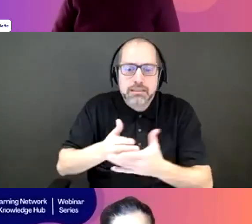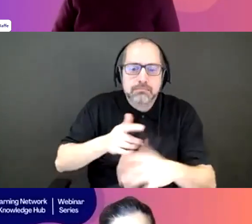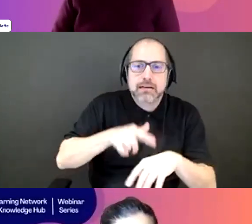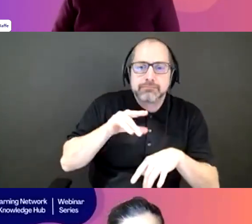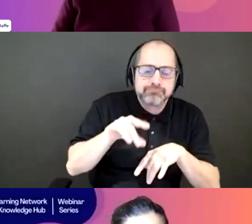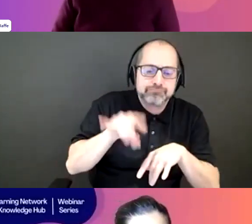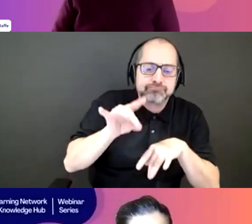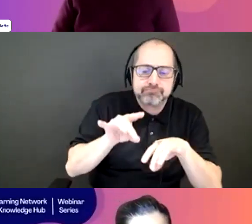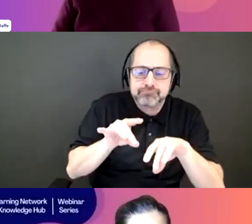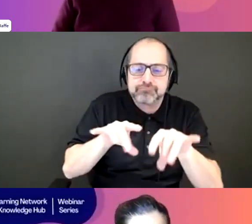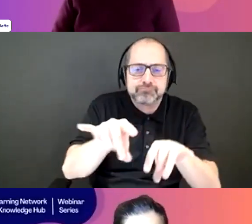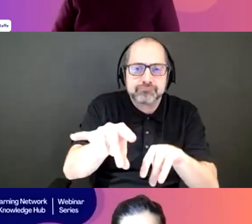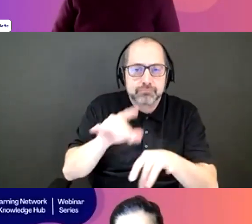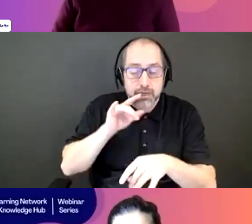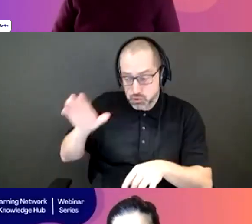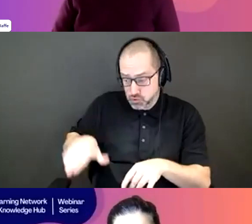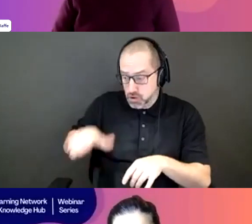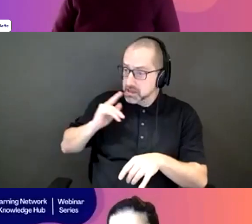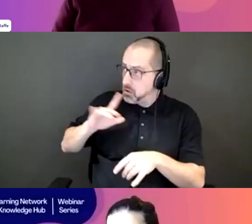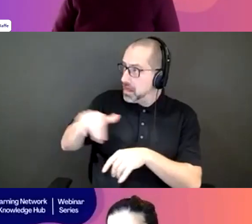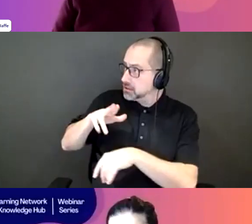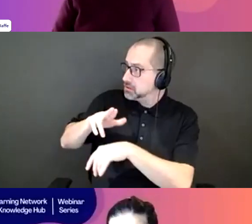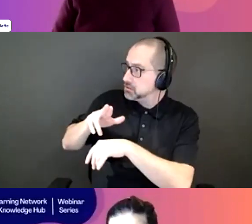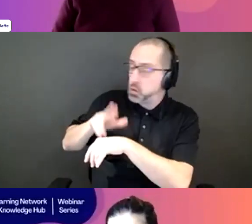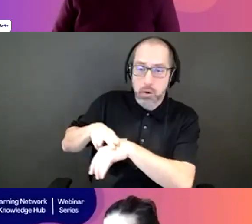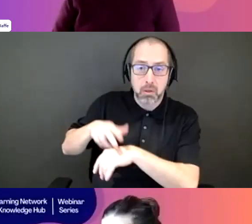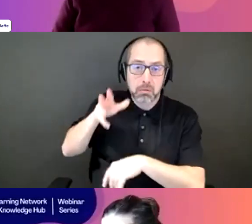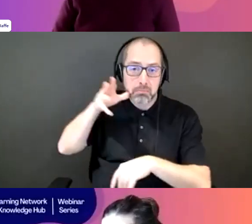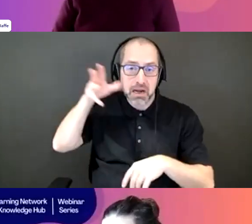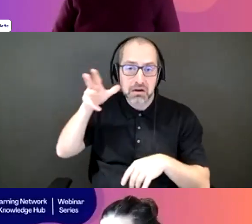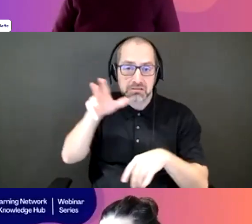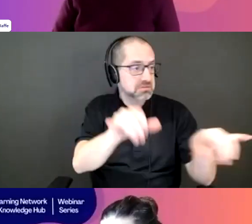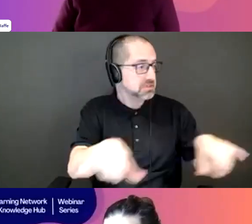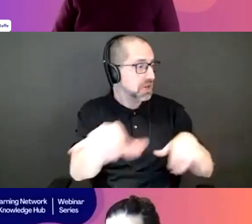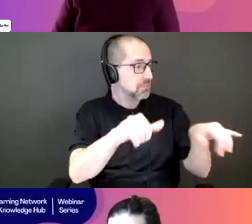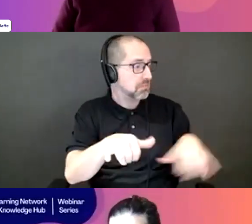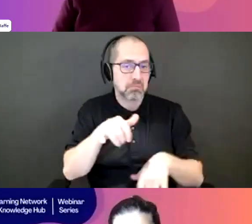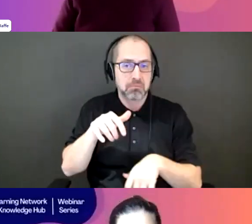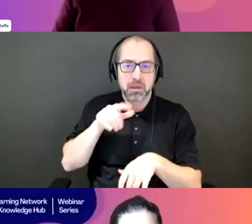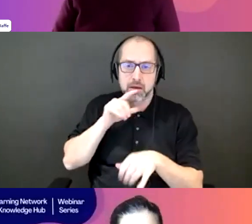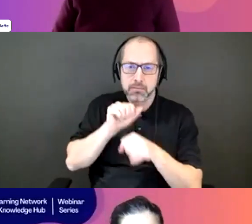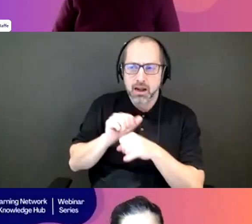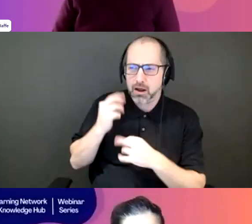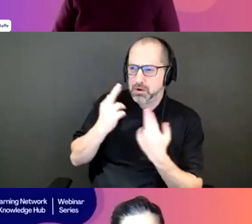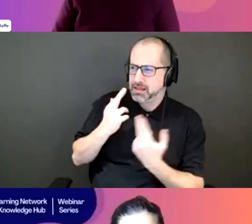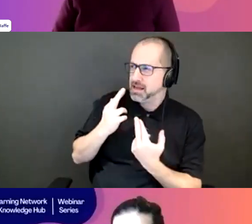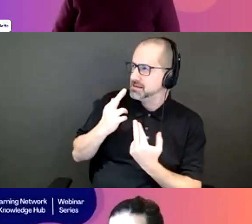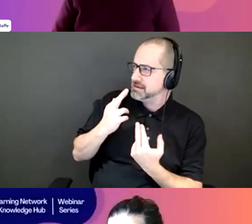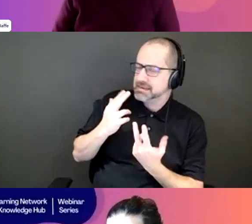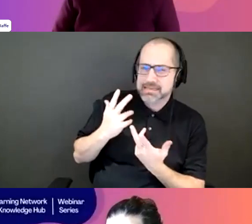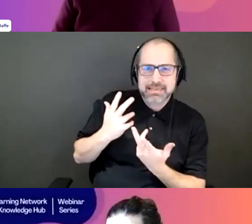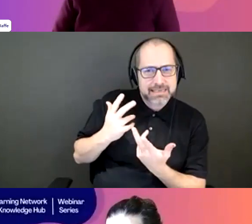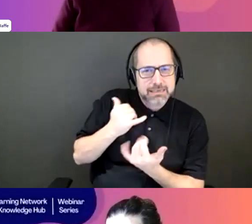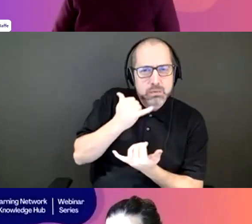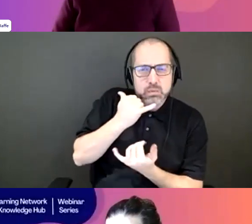cependant longtemps j'ai pensé que tu étais normal pour un parent d'agir comme ça de me dire ces choses et je me rendais compte